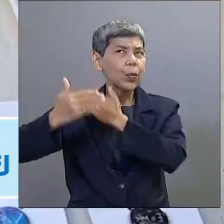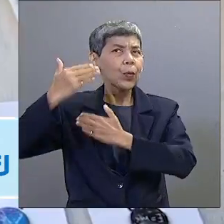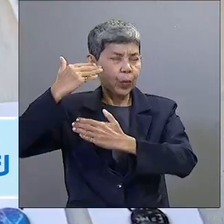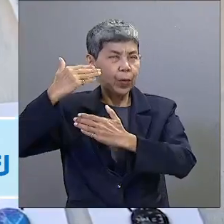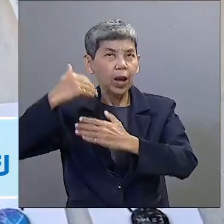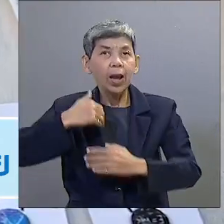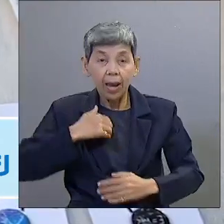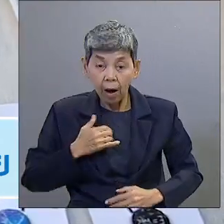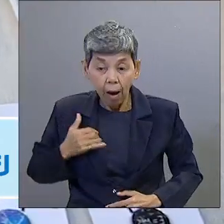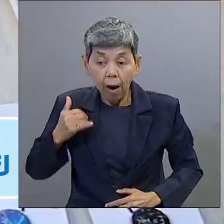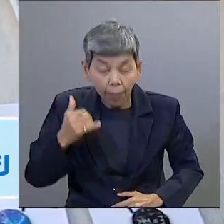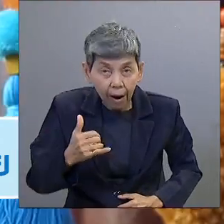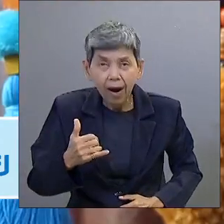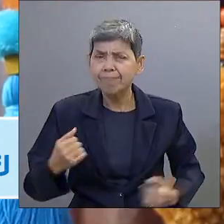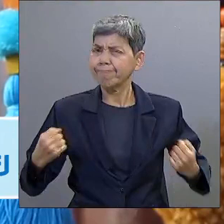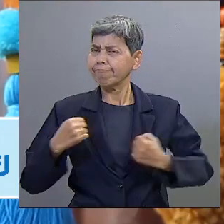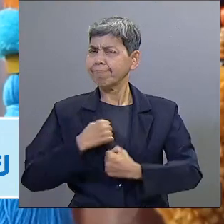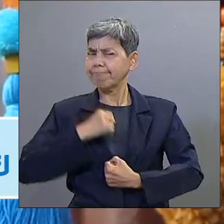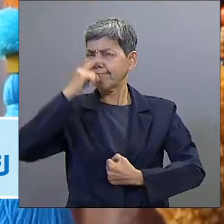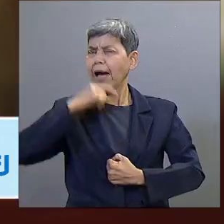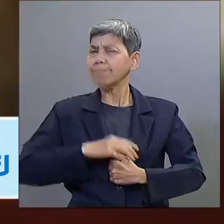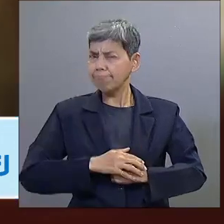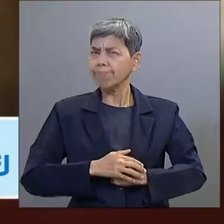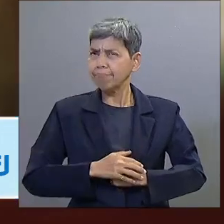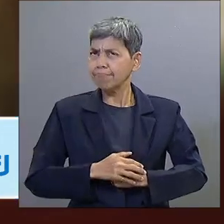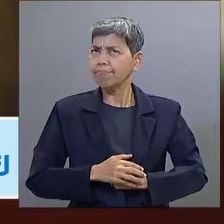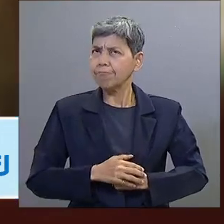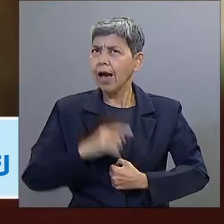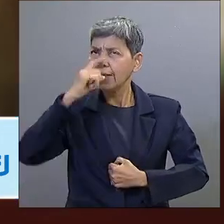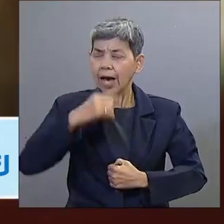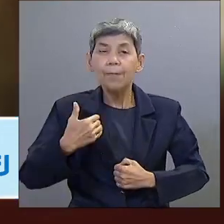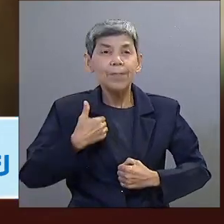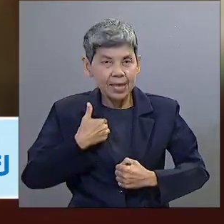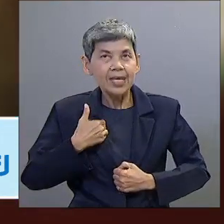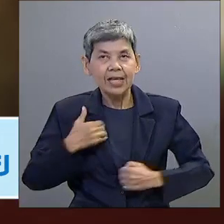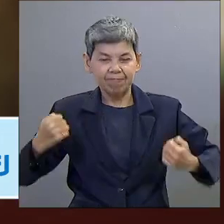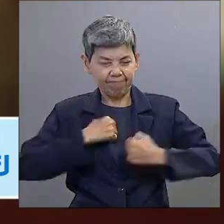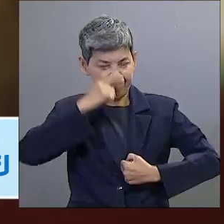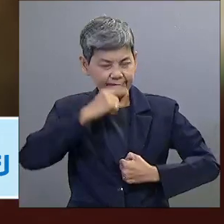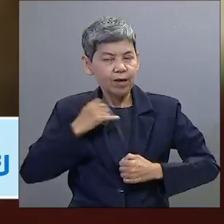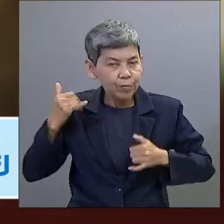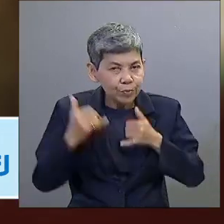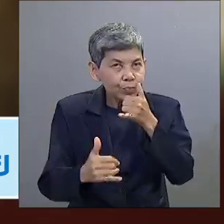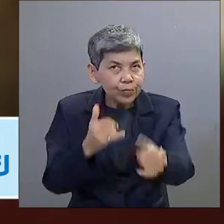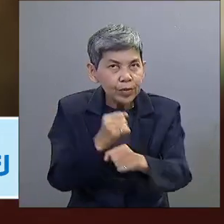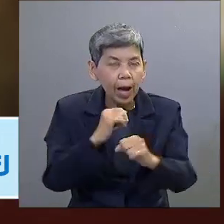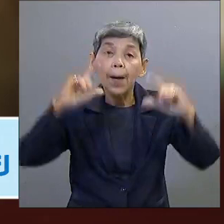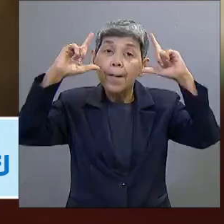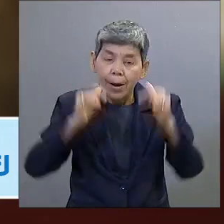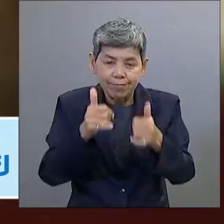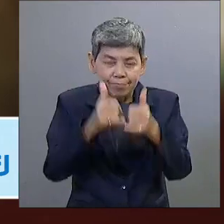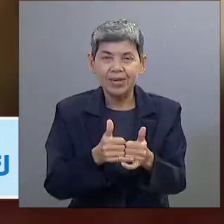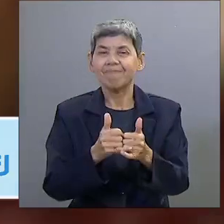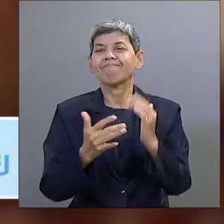เราคนมางานจะไม่แต่งชุดไทยเลยแหมก็กระไรอยู่คุณผู้ชมในงานนี้เขามีกิจกรรมแต่งชุดไทยมาร่วมงานถ่ายภาพลงโ